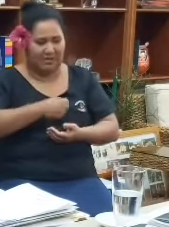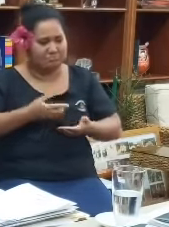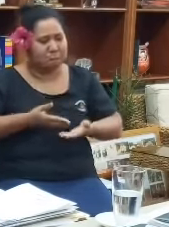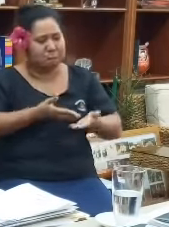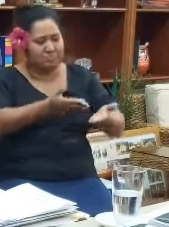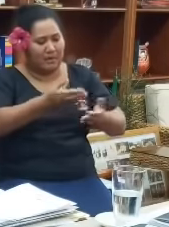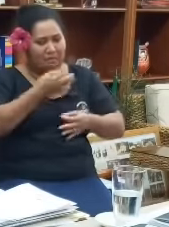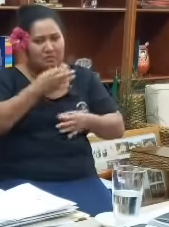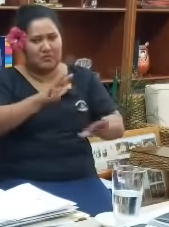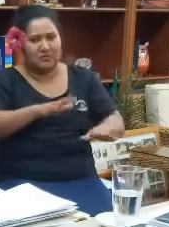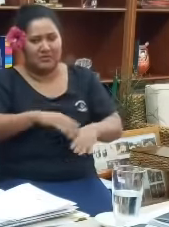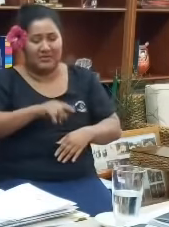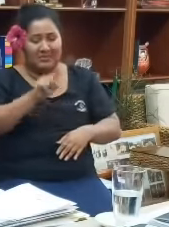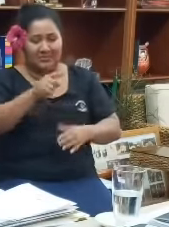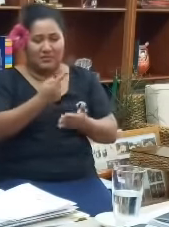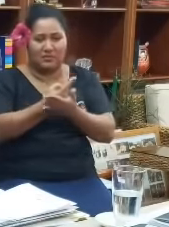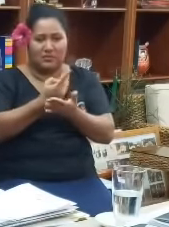na